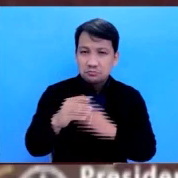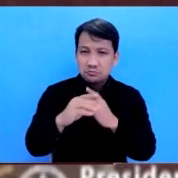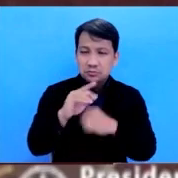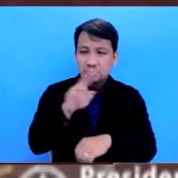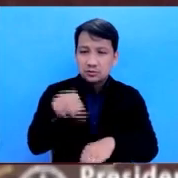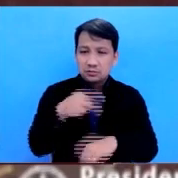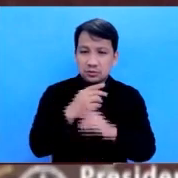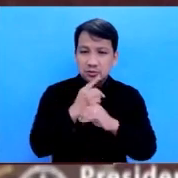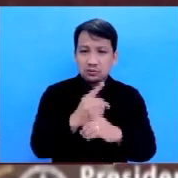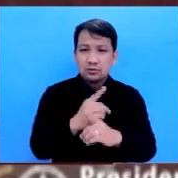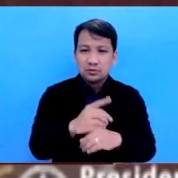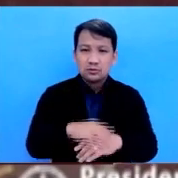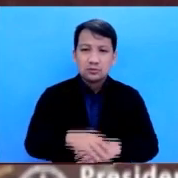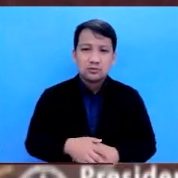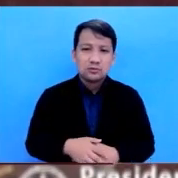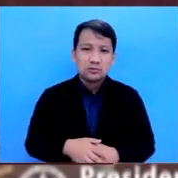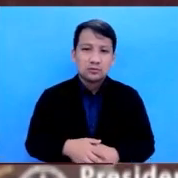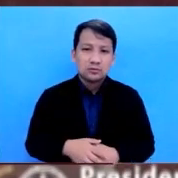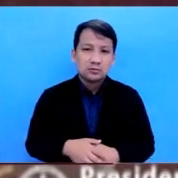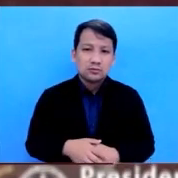ha?